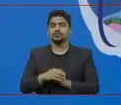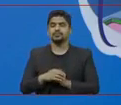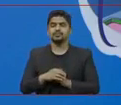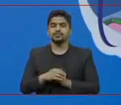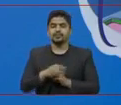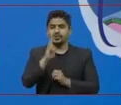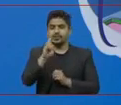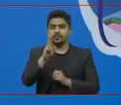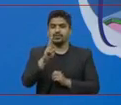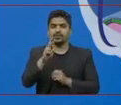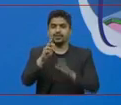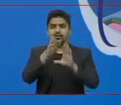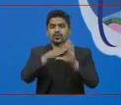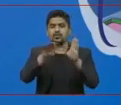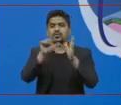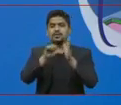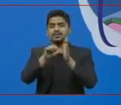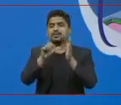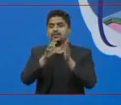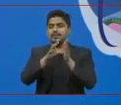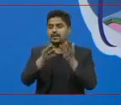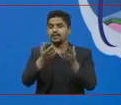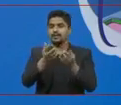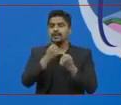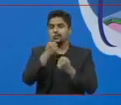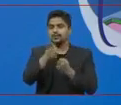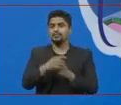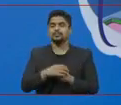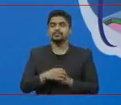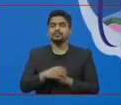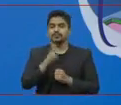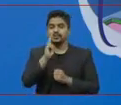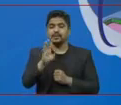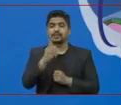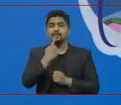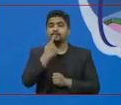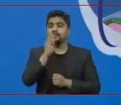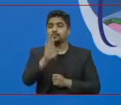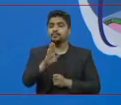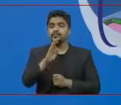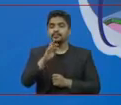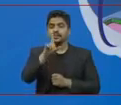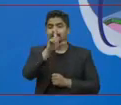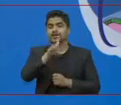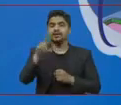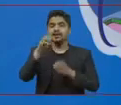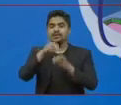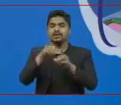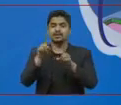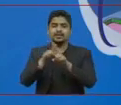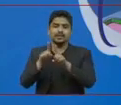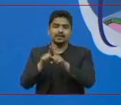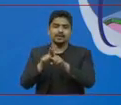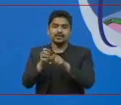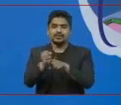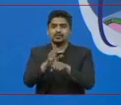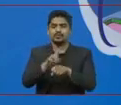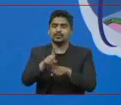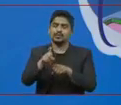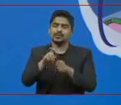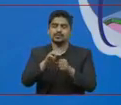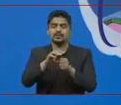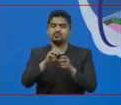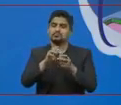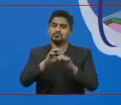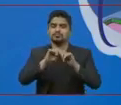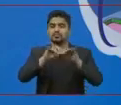भेटियो र त्यो हाम्रो ललितपुर जिल्लाबाट भेटिएको थियो। यसले बताउँछ कि हाम्रोमा पनि भेरिएन्ट राम्ररी फैलिरहेको